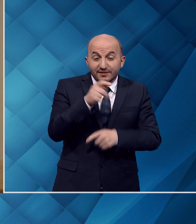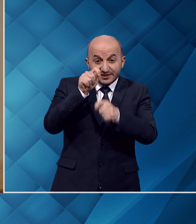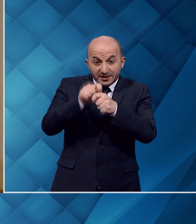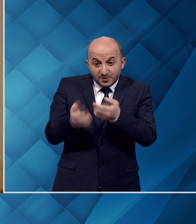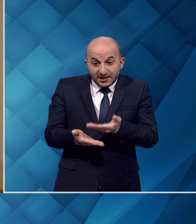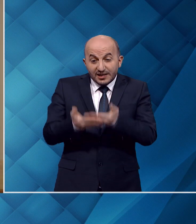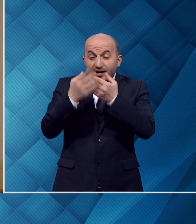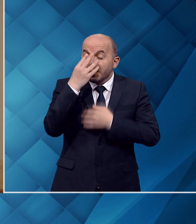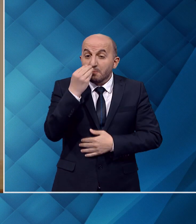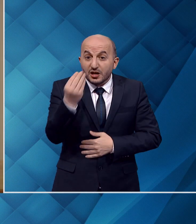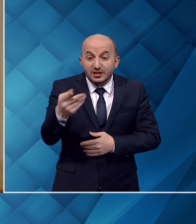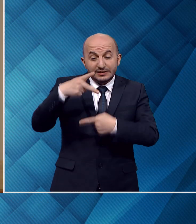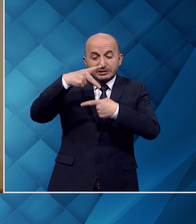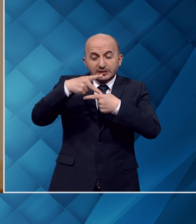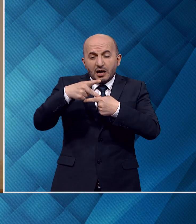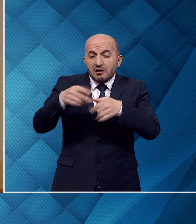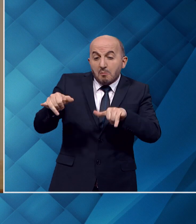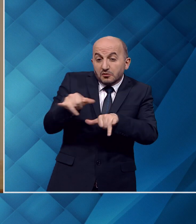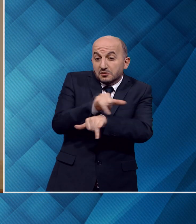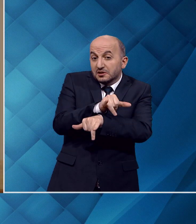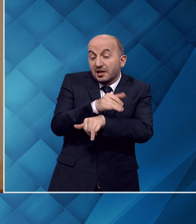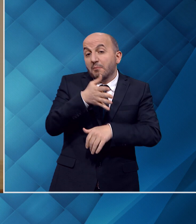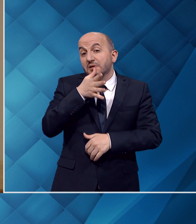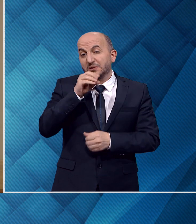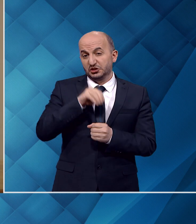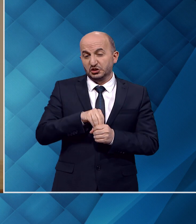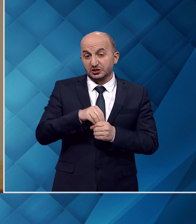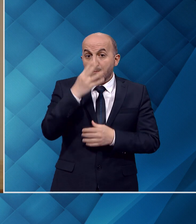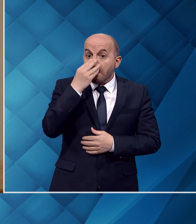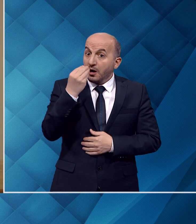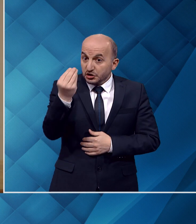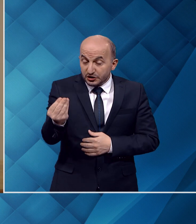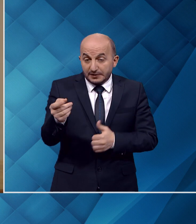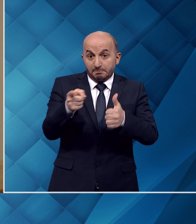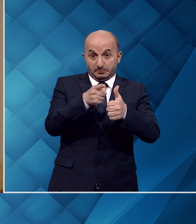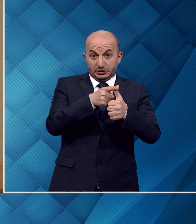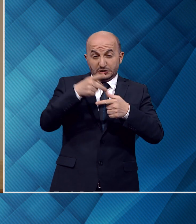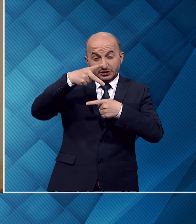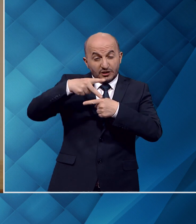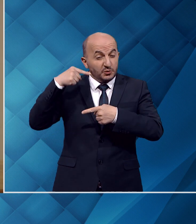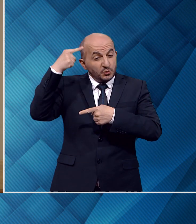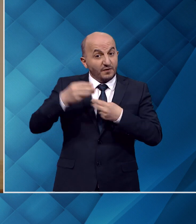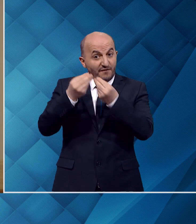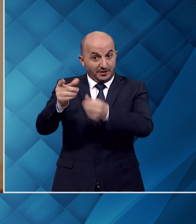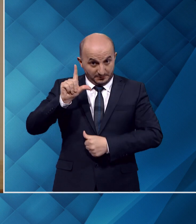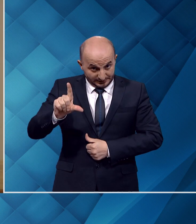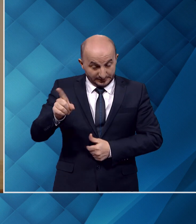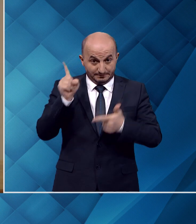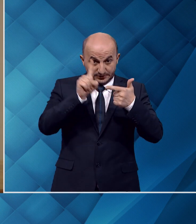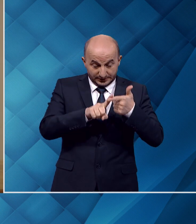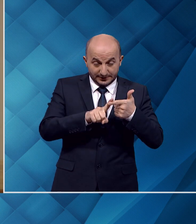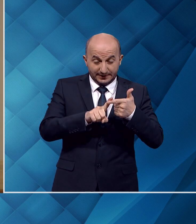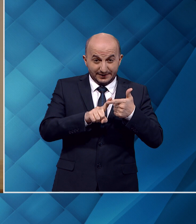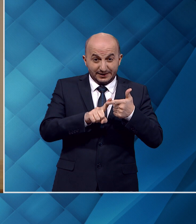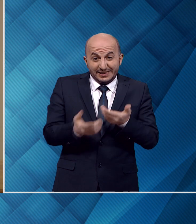yapılacak olan yardım ve bağışların zekata mahsup edilebilmesi için bağışların 1. Zekat niyetiyle verilmesi